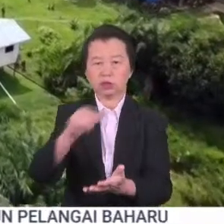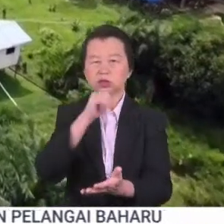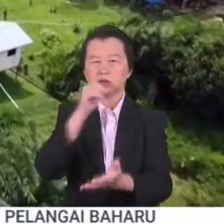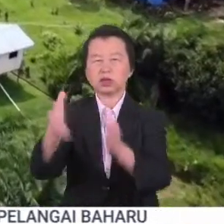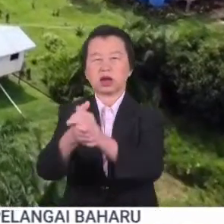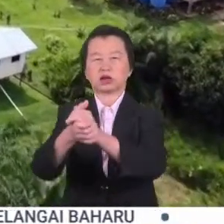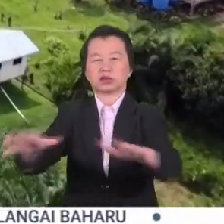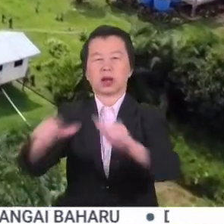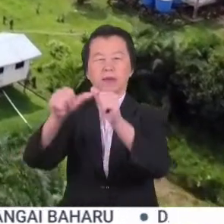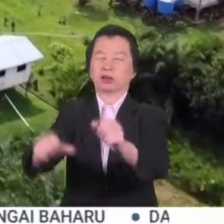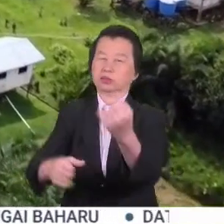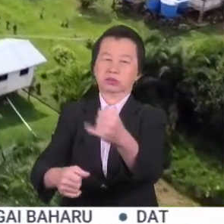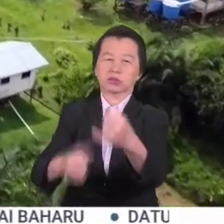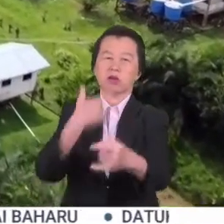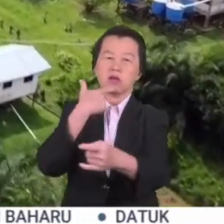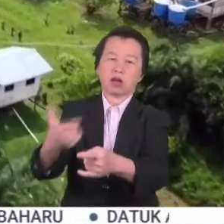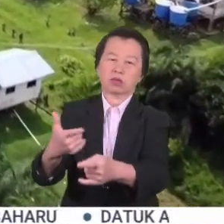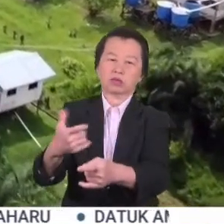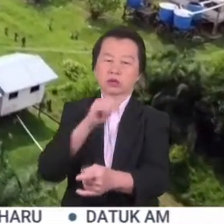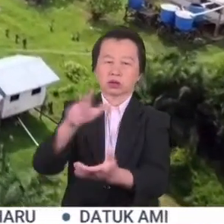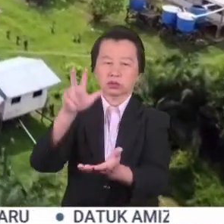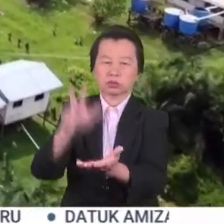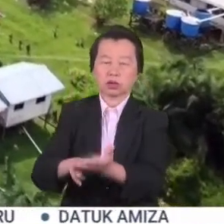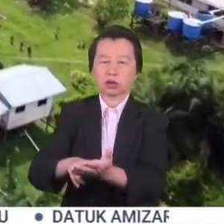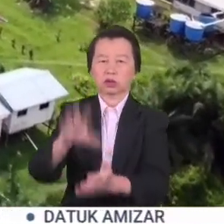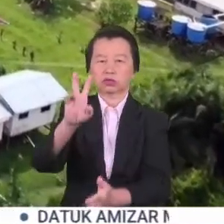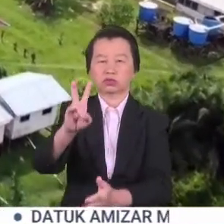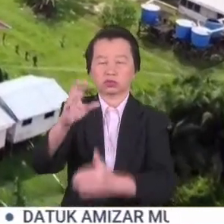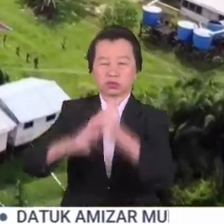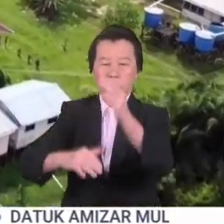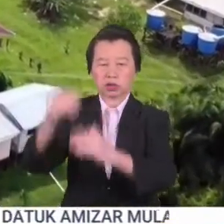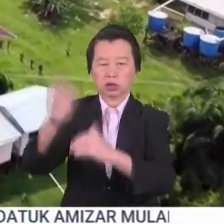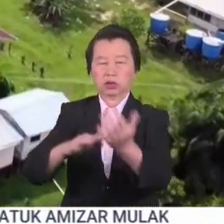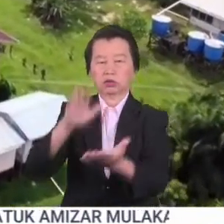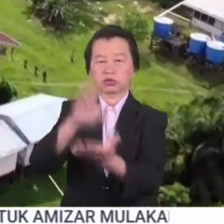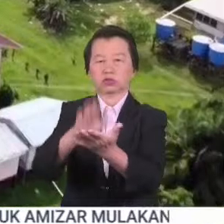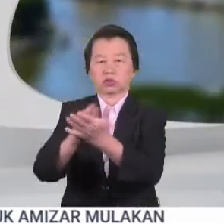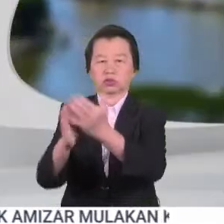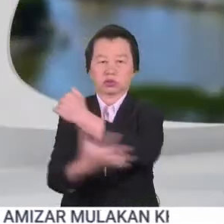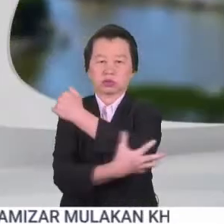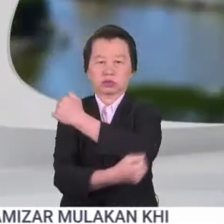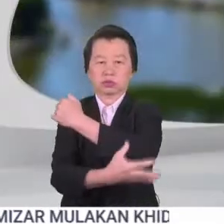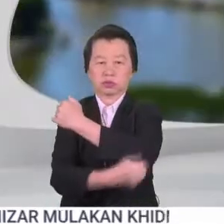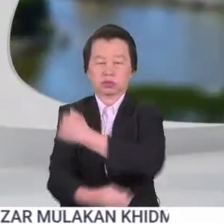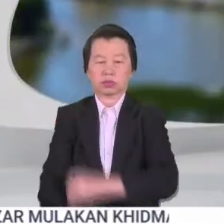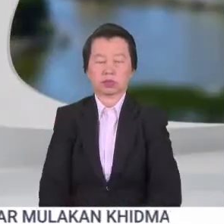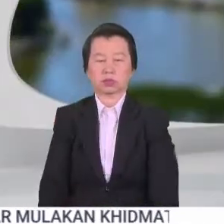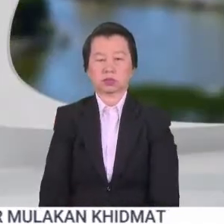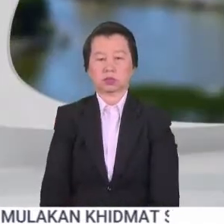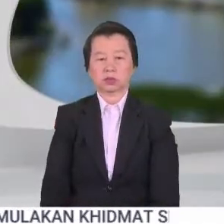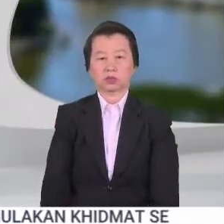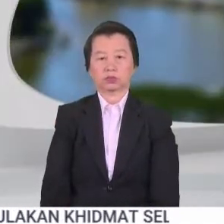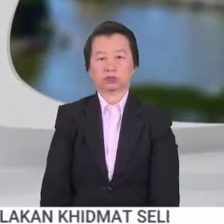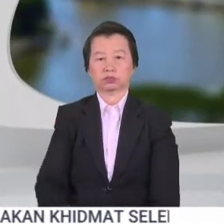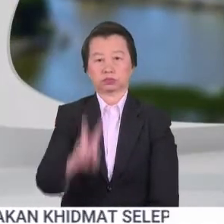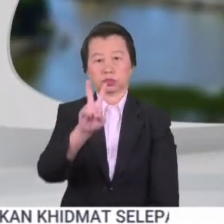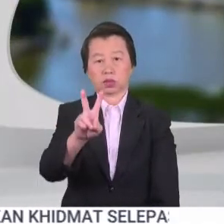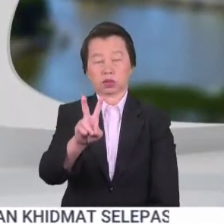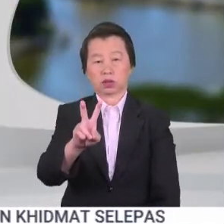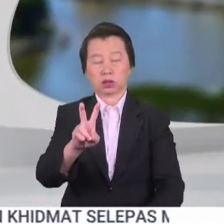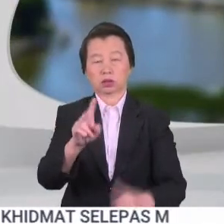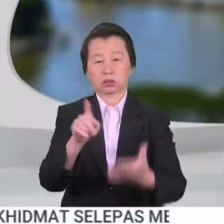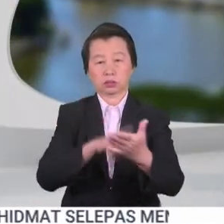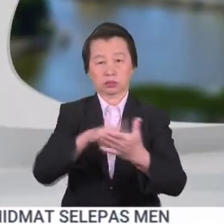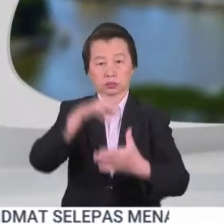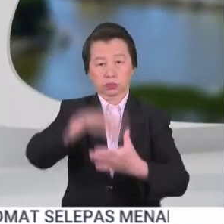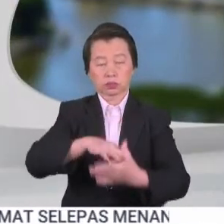selamat untuk diduruki serta mendapat penarafan skala tujuh bangunan sekolah daif dua penghuni sebuah